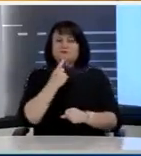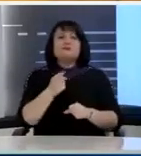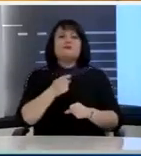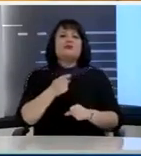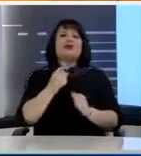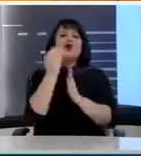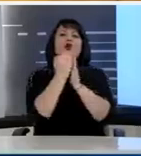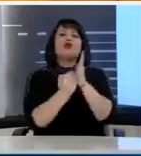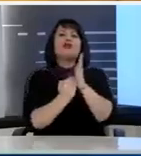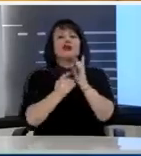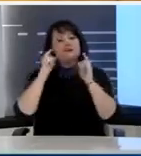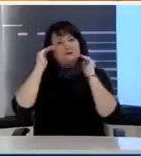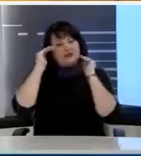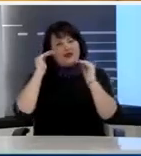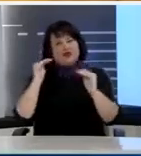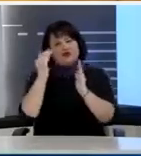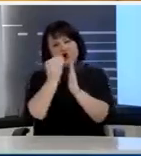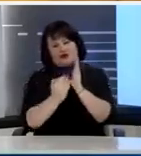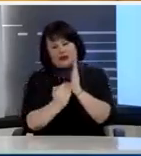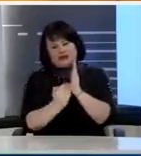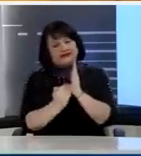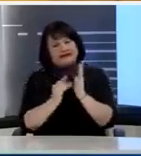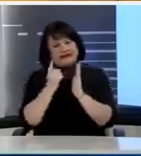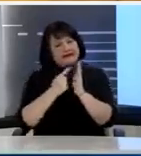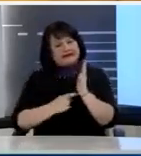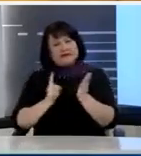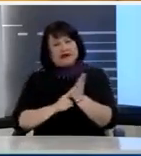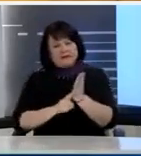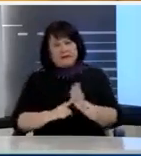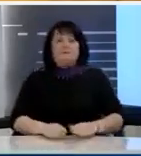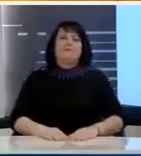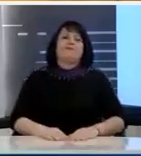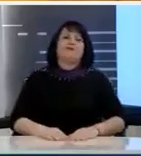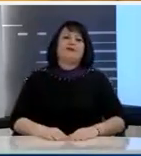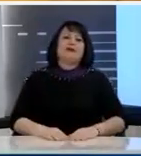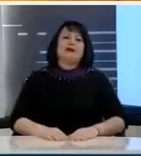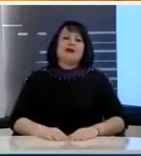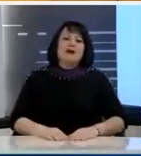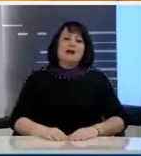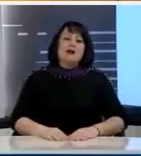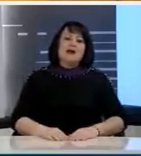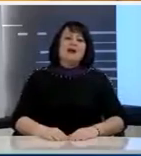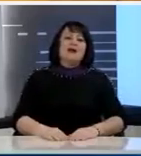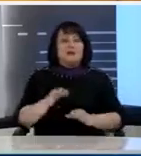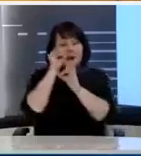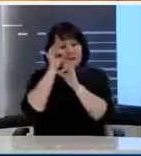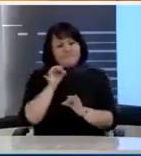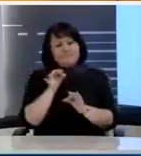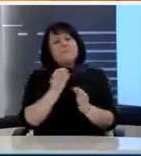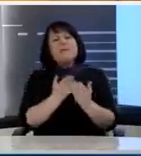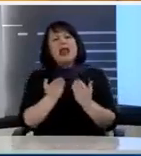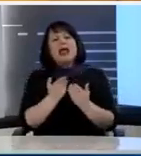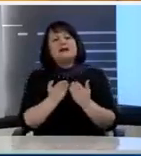κώδικα διοντολογίας του. Οι κλινικές μελέτες αποτελούσαν έναν άλλον έμεσο τρόπο χρηματισμού